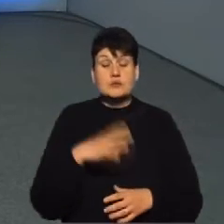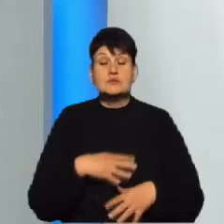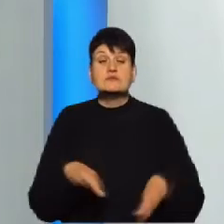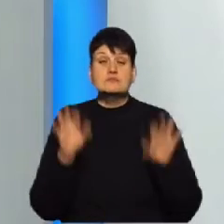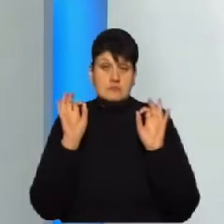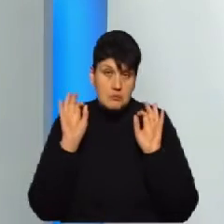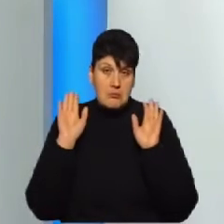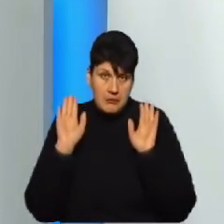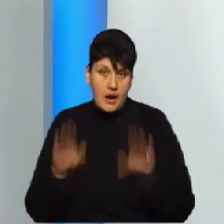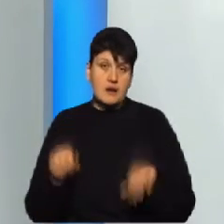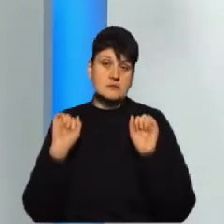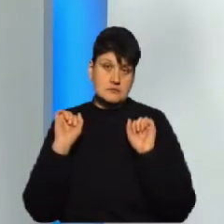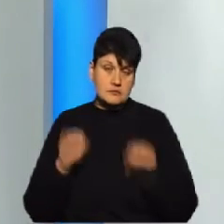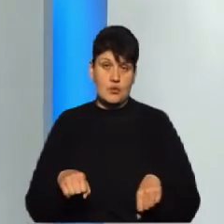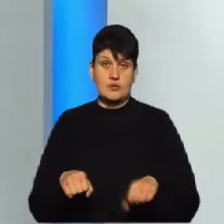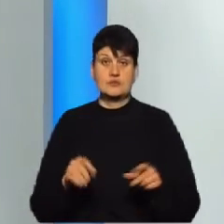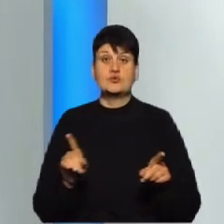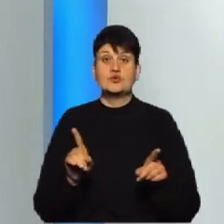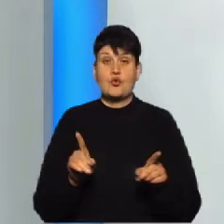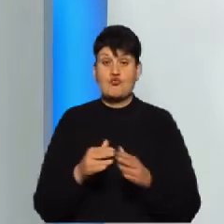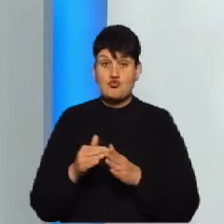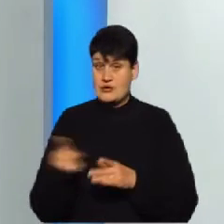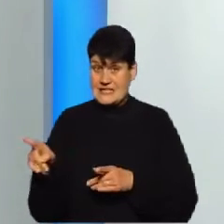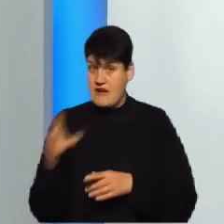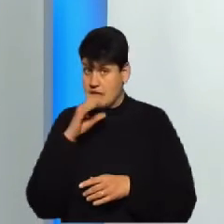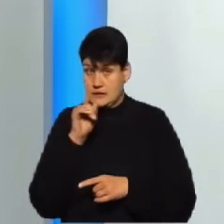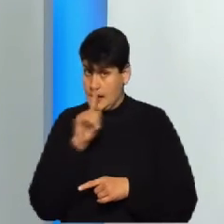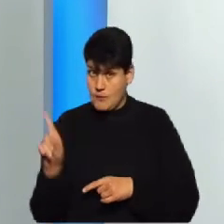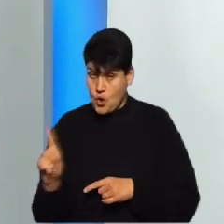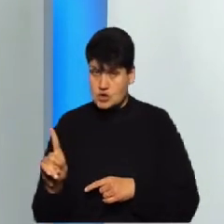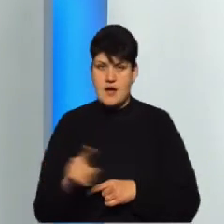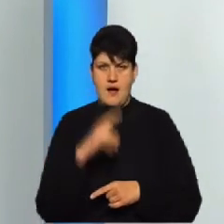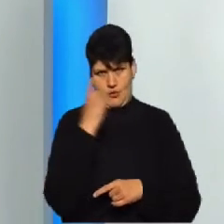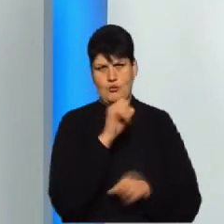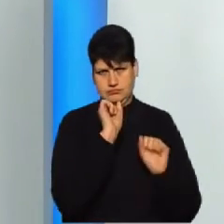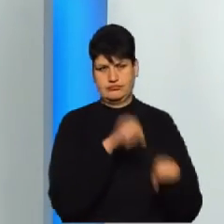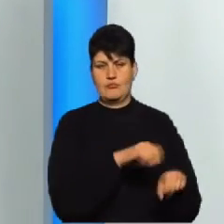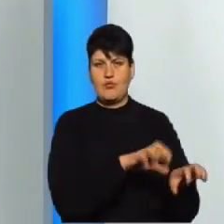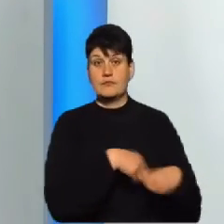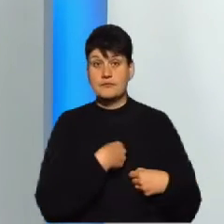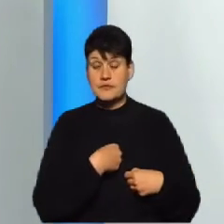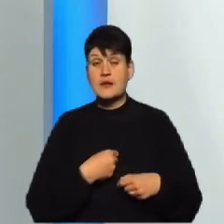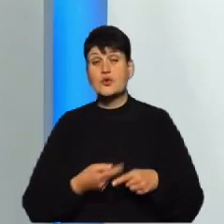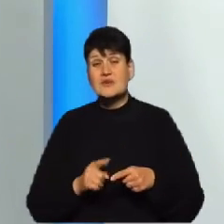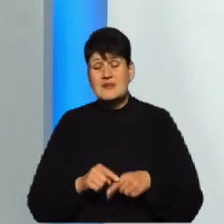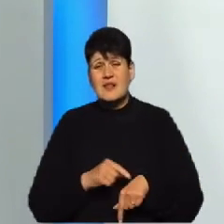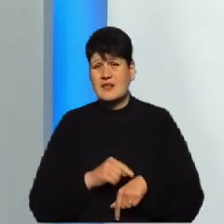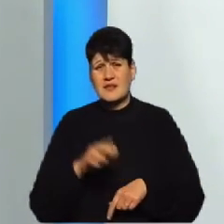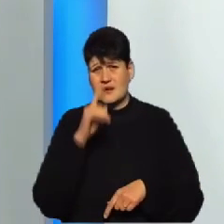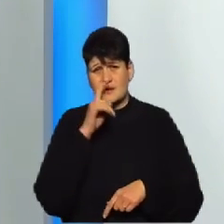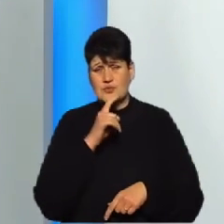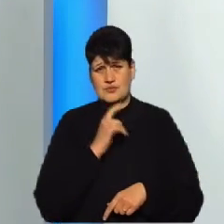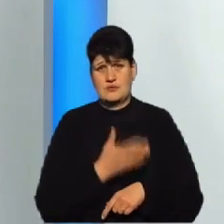аномії. Що в сусіда не можна, а в колгоспі можна. Оце нечутливість до цього. Або ж, скажімо, в німців є